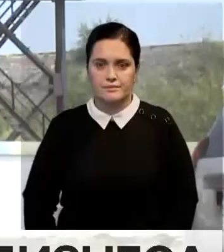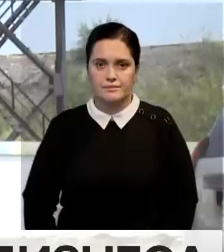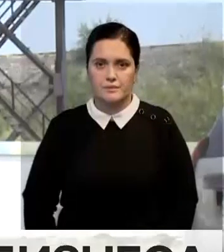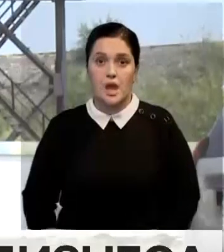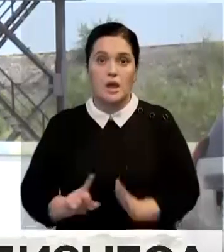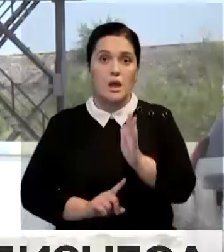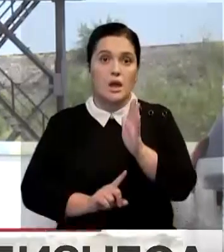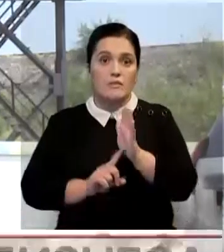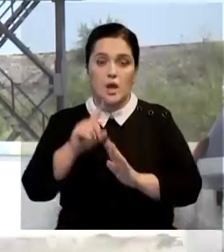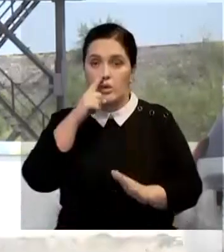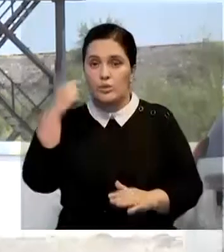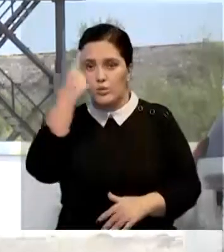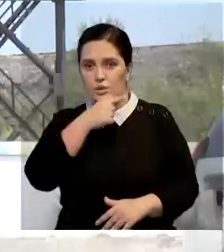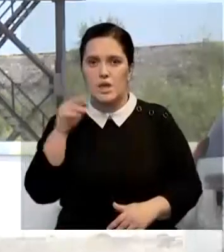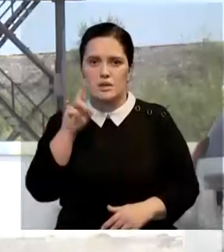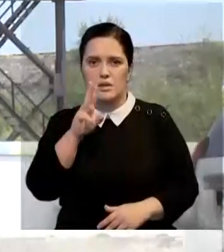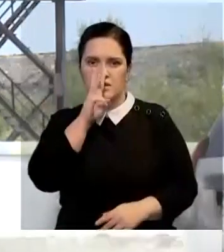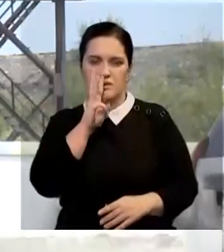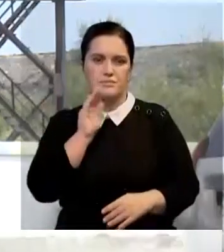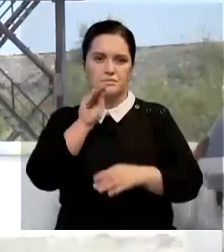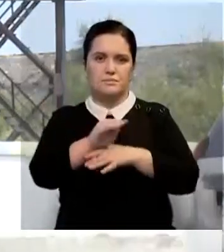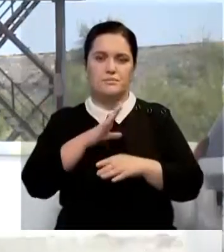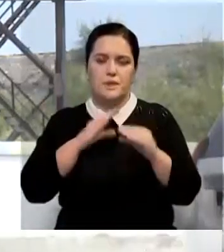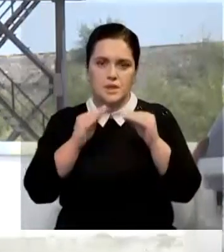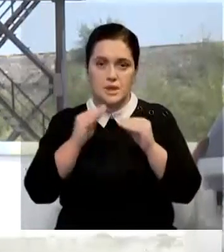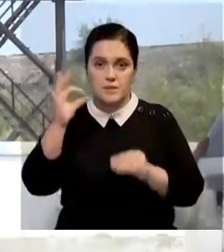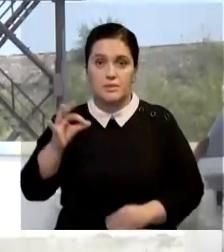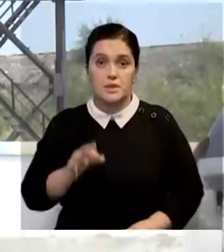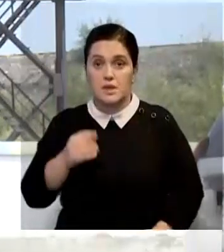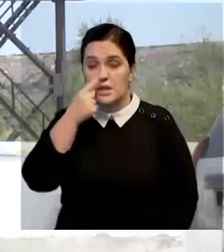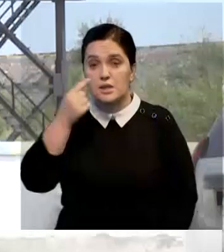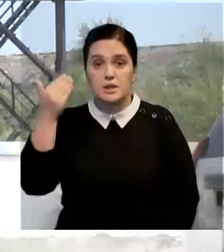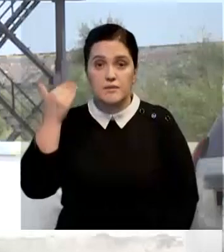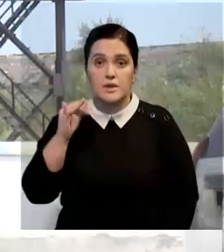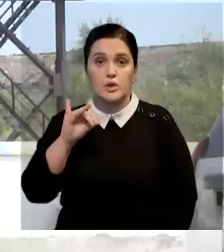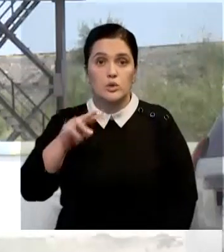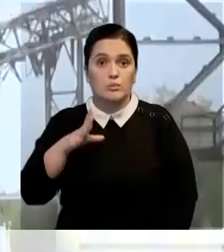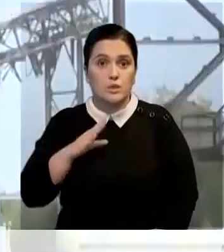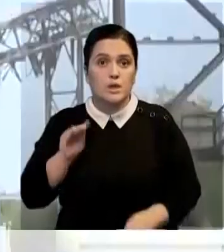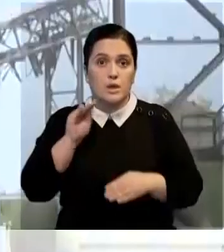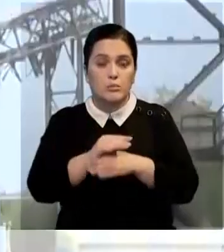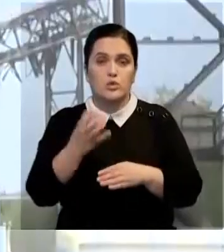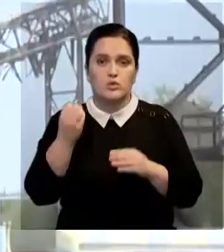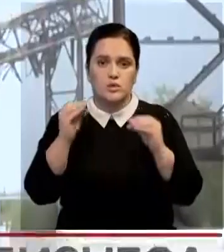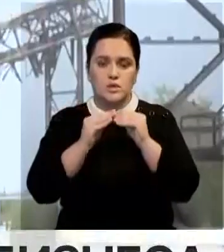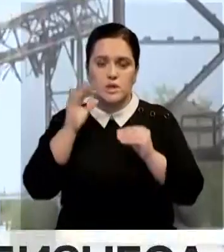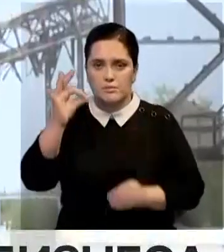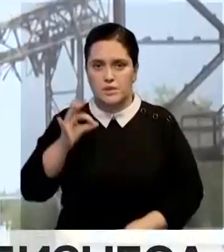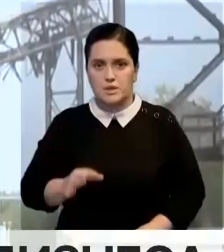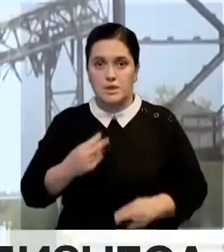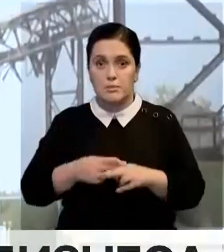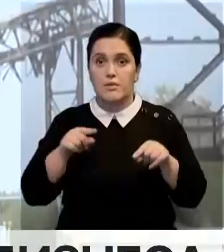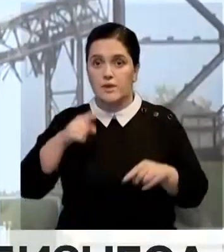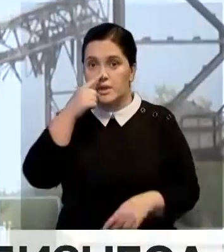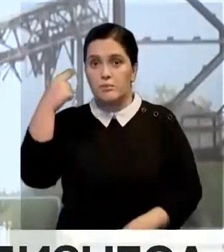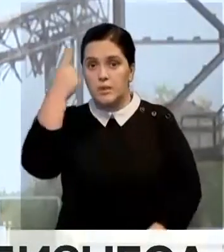В начале года заработная плата рабочих была повышена на 10%. Совсем недавно, в июле, было добавлено еще 10%. Кроме того, в этом